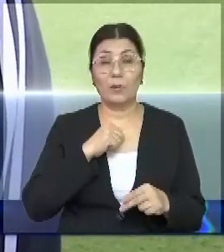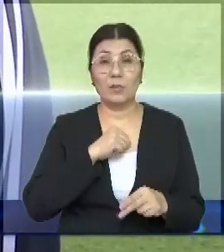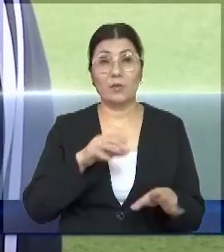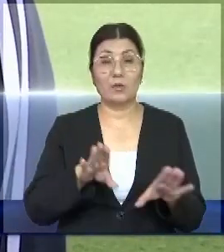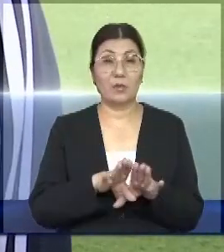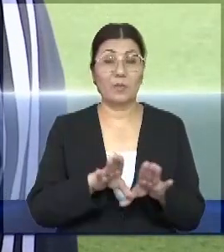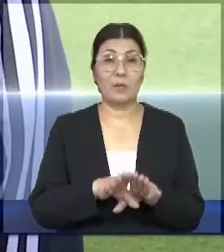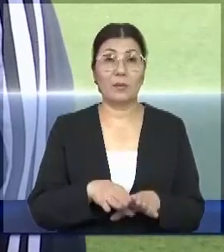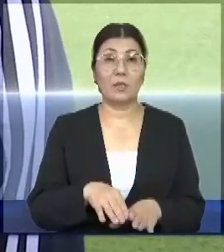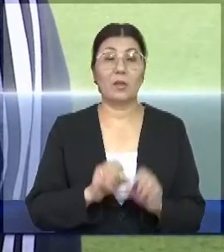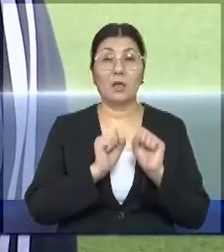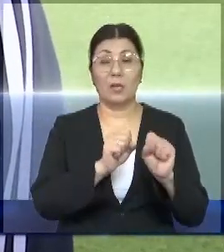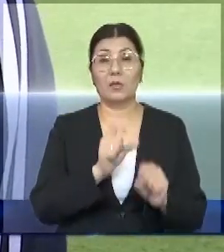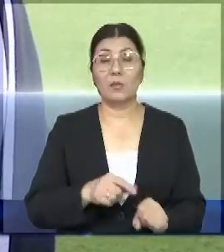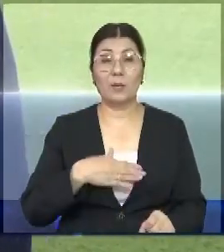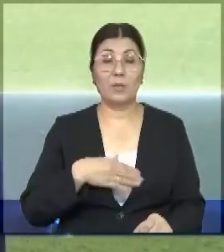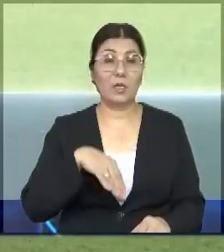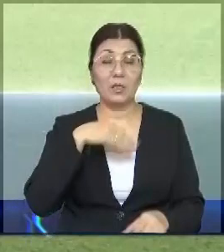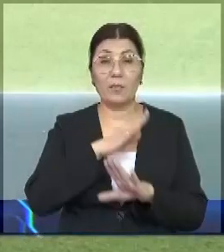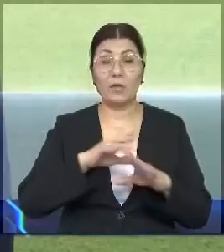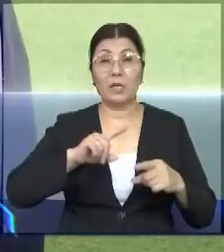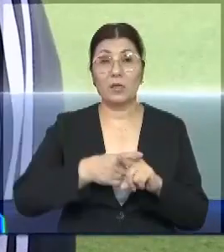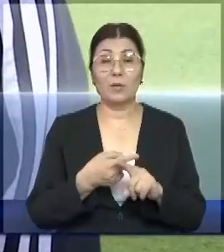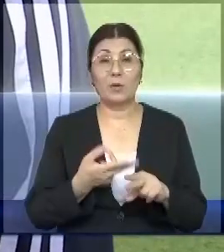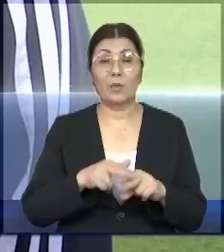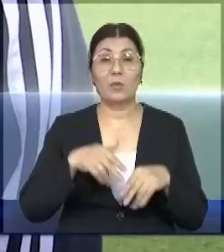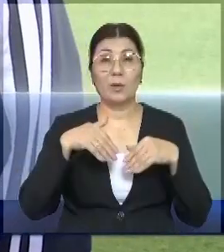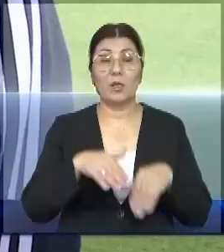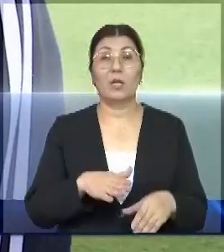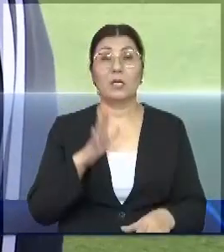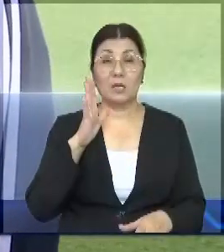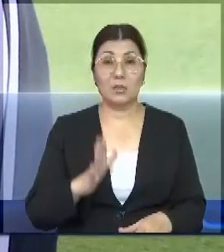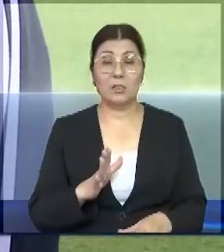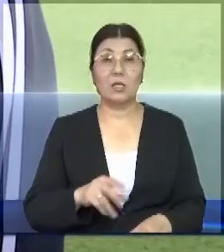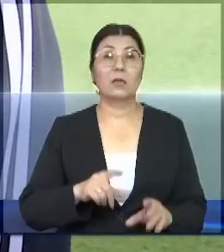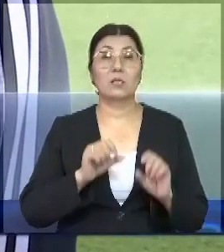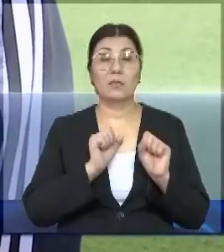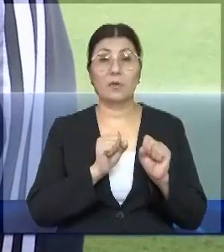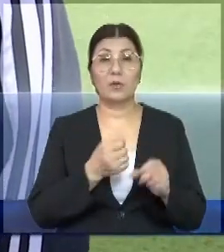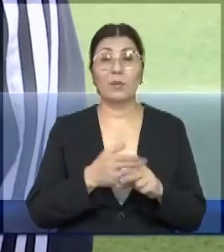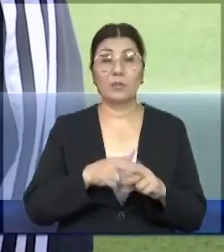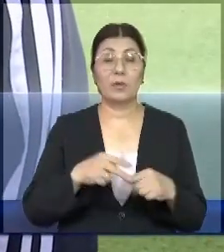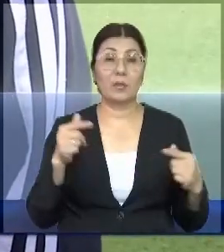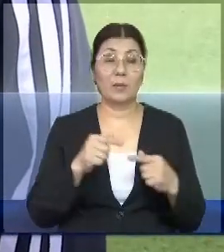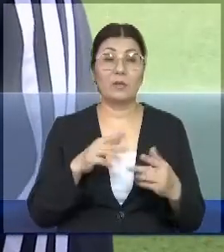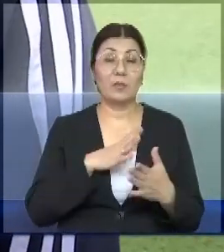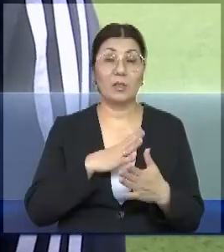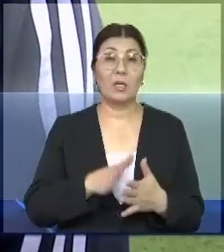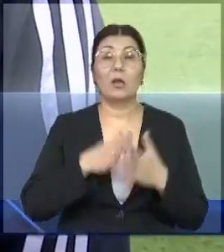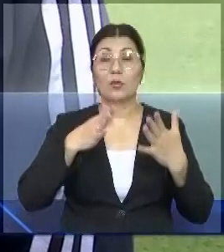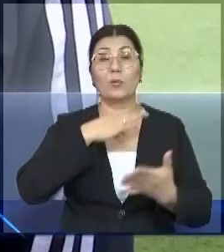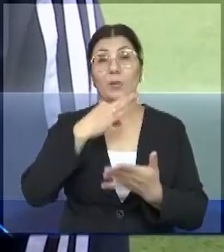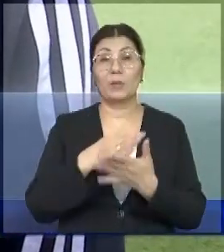защитник Однако понял позже что меня не хватает техники для этого Поэтому решил стать вратарём Но это ничем не хуже напротив быть вратарём - это огромная